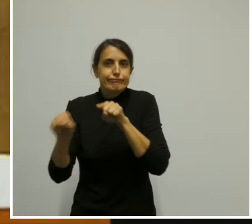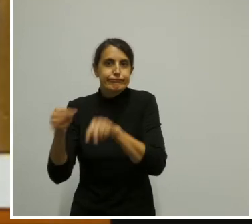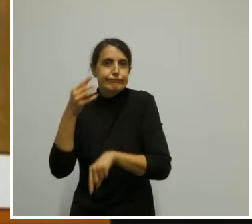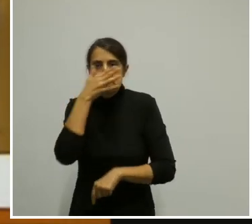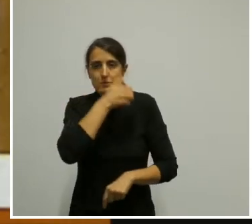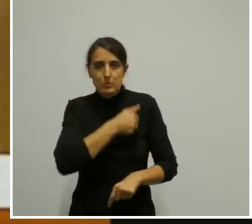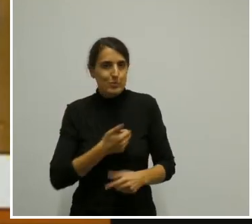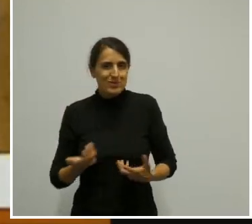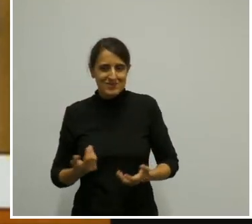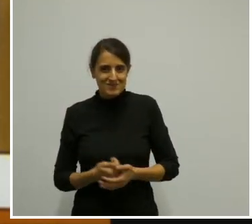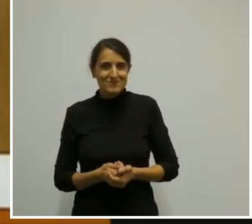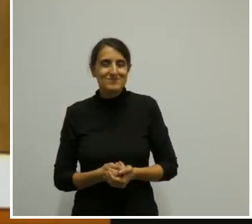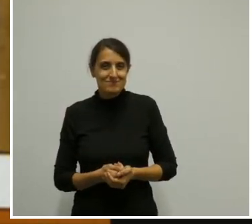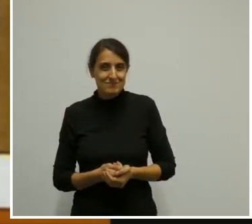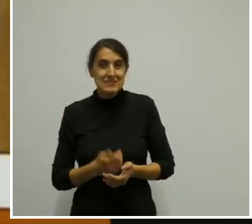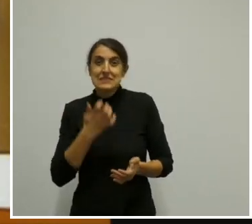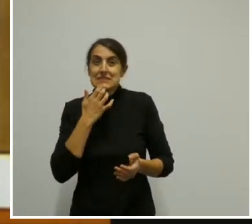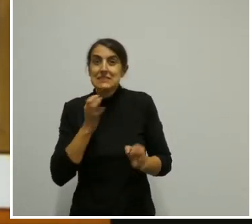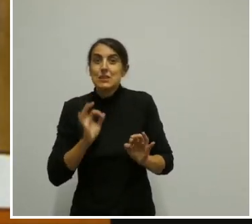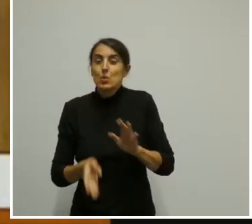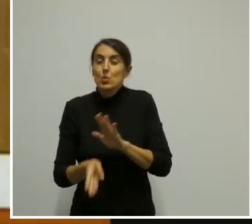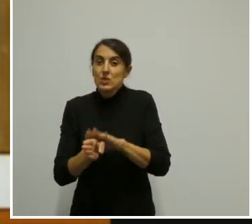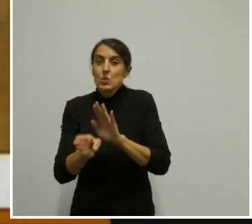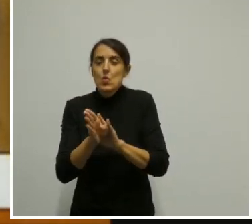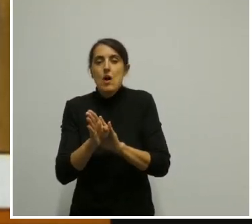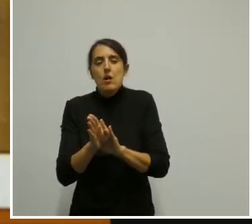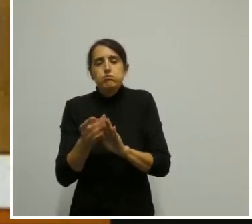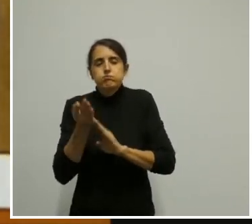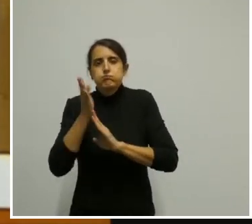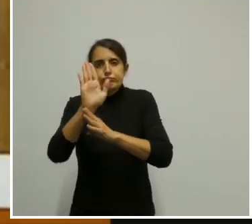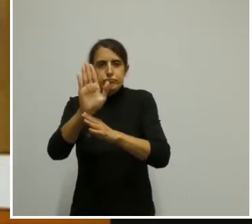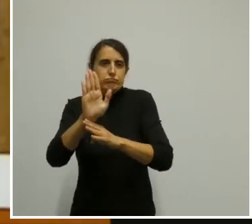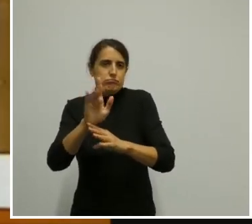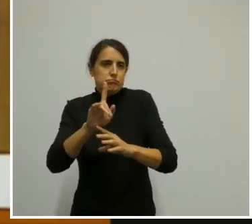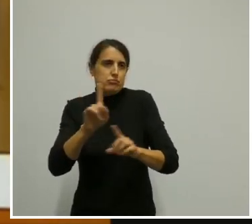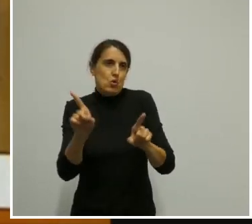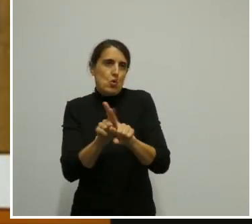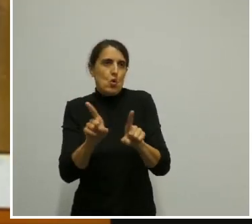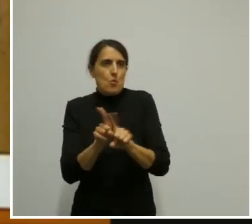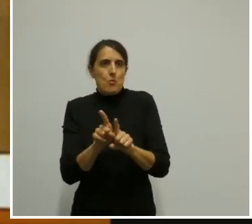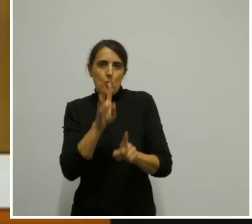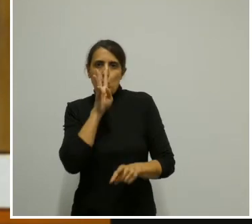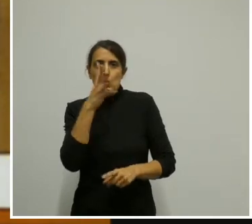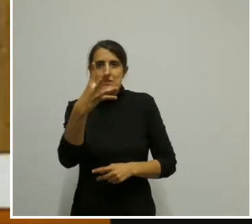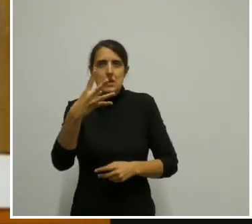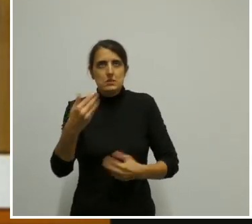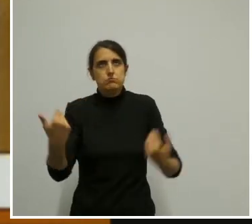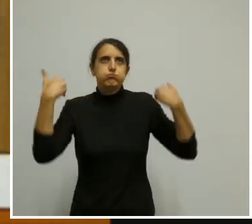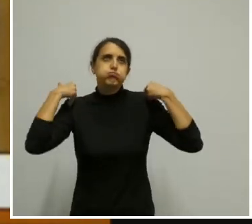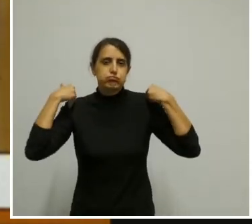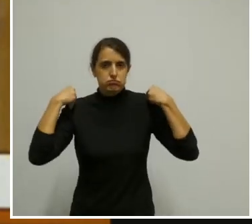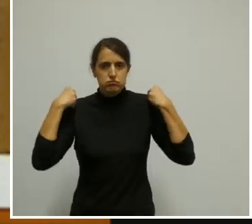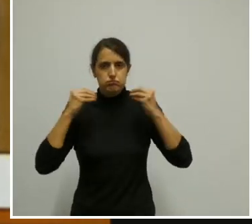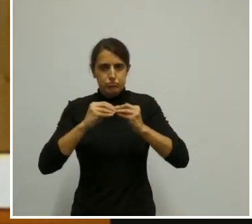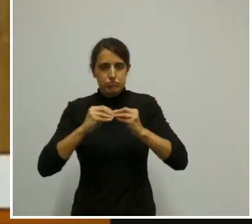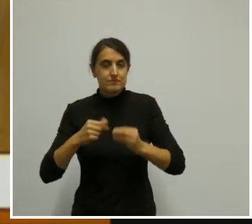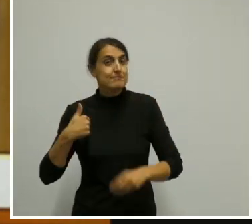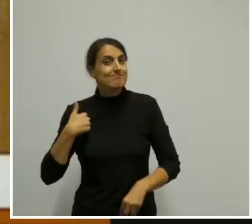en cas de continuar ho podríem ja plantejar com a un tema de mandat. Nosaltres us